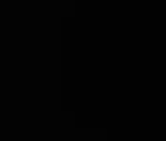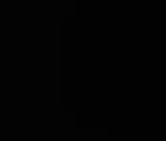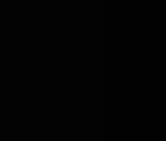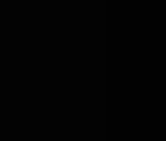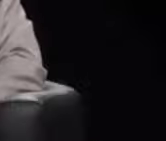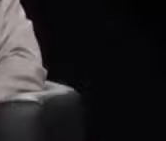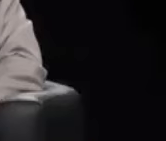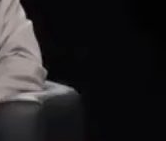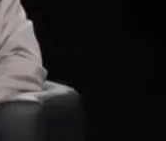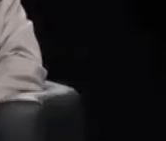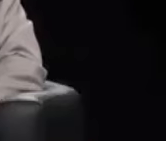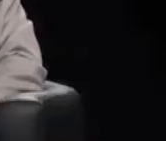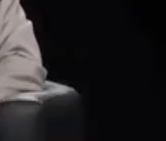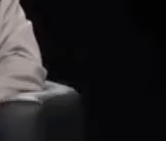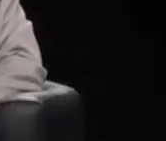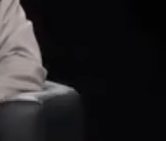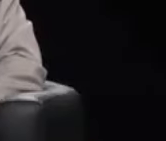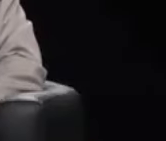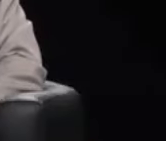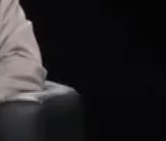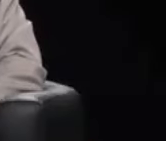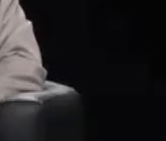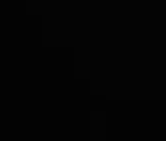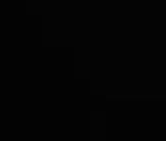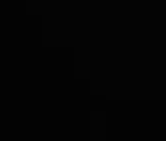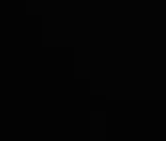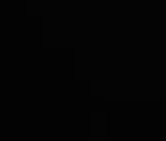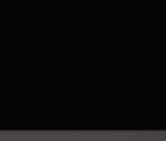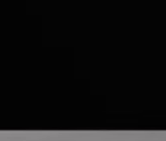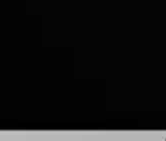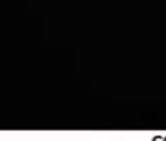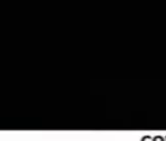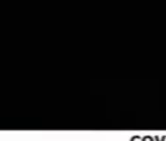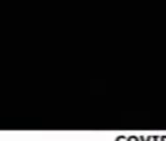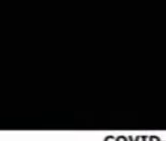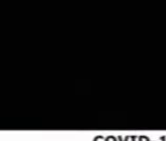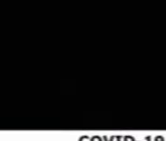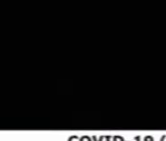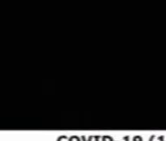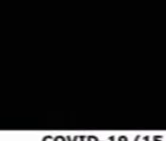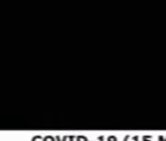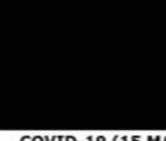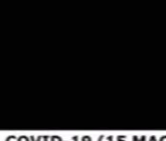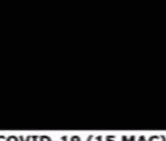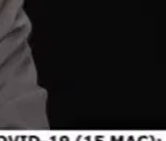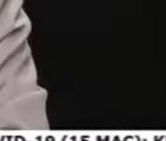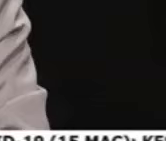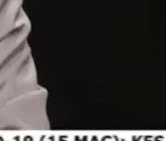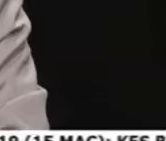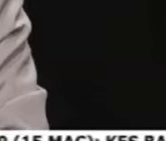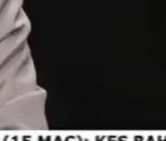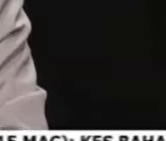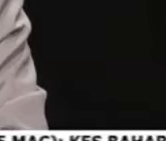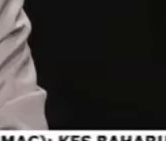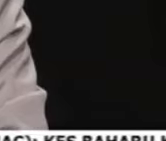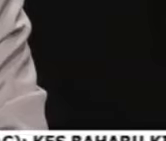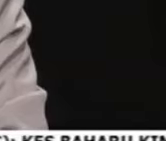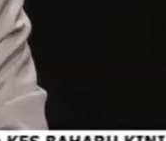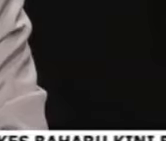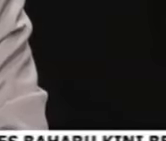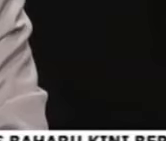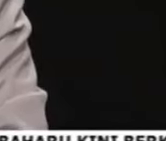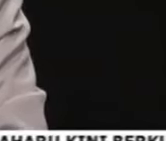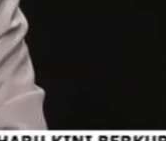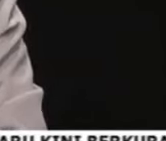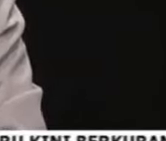Haji Ahmad, Menteri di Jabatan Perdana Menteri bagi Portfolio Hal Ehwal Agama. Assalamualaikum Yang Berhormat. Waalaikumsalam. Apa khabar Tuan Syed? Baik, alhamdulillah. Kita digandingkan